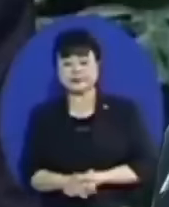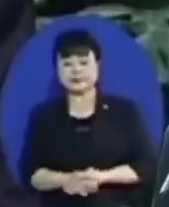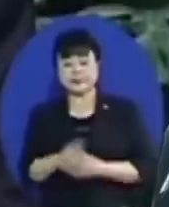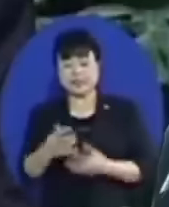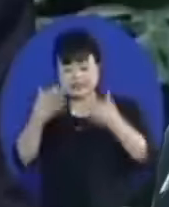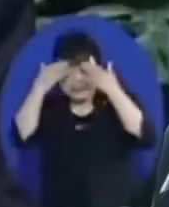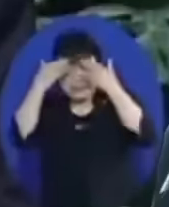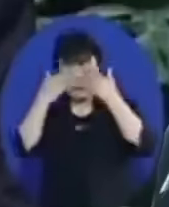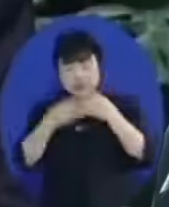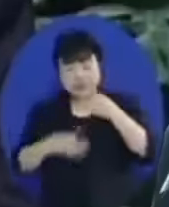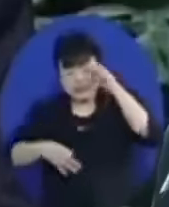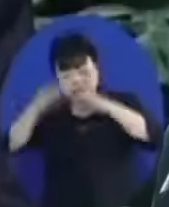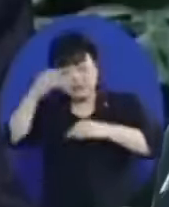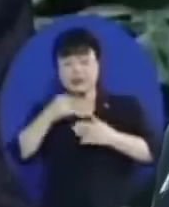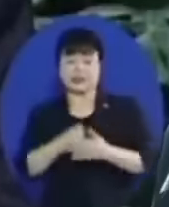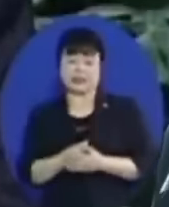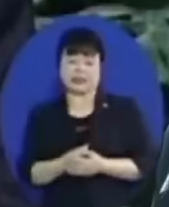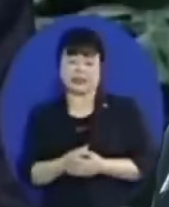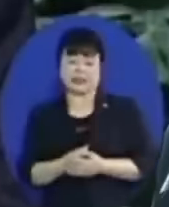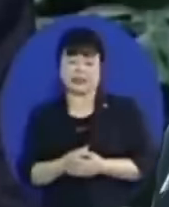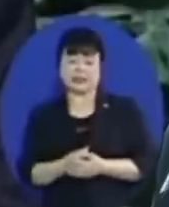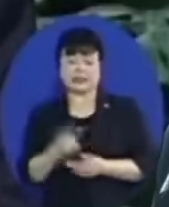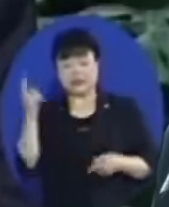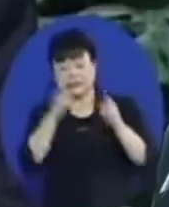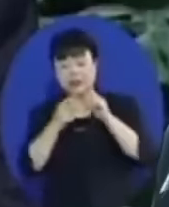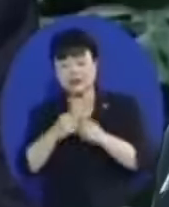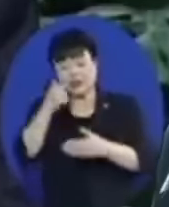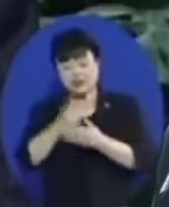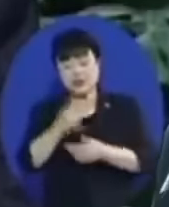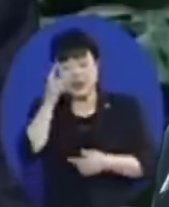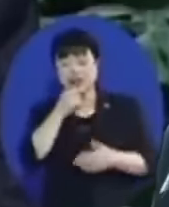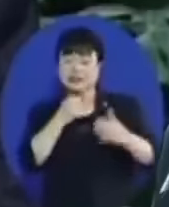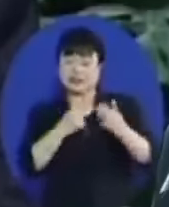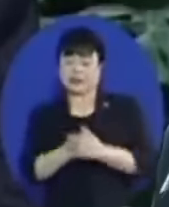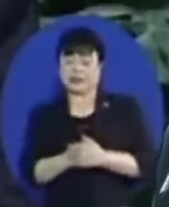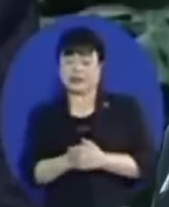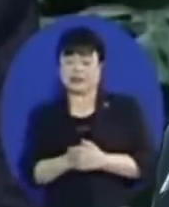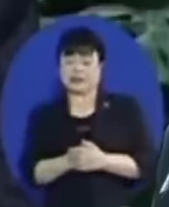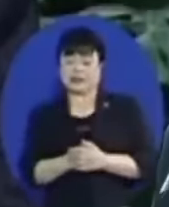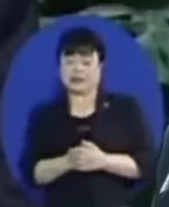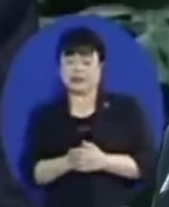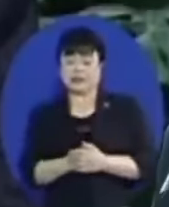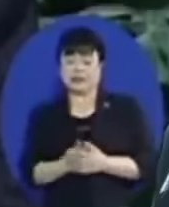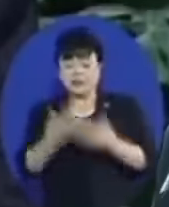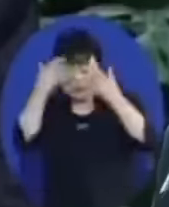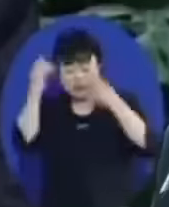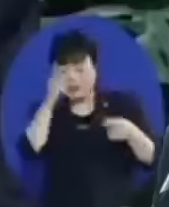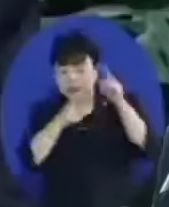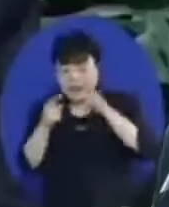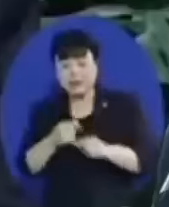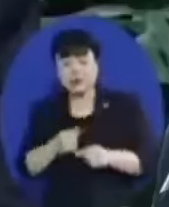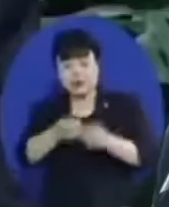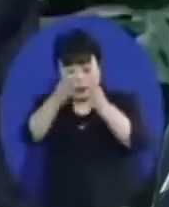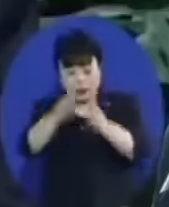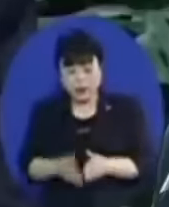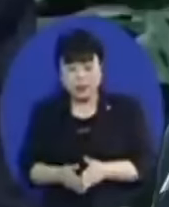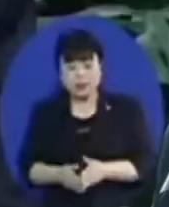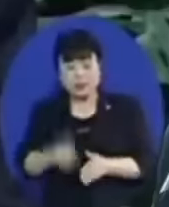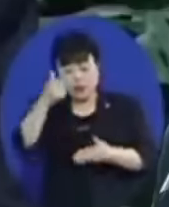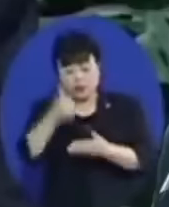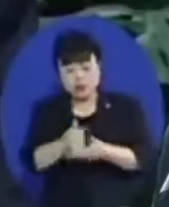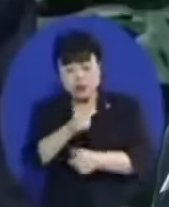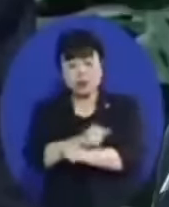그가 찔리면 우리 허물을 위하여, 그가 상하면 우리 죄악을 위하여. 찔리고 상함으로 허물과